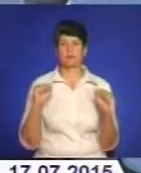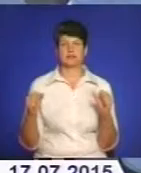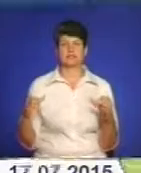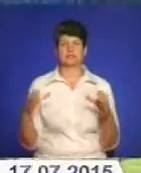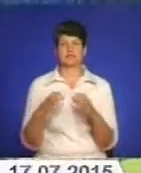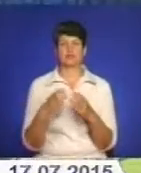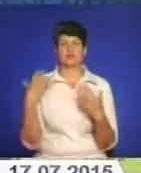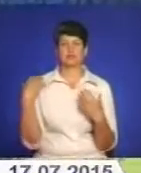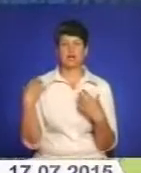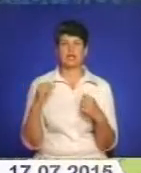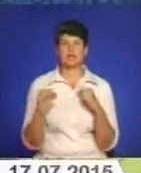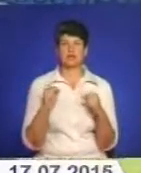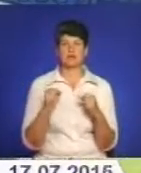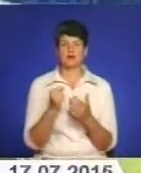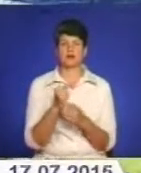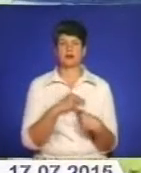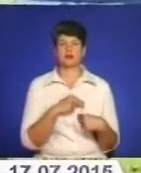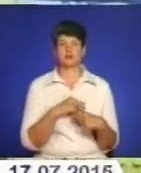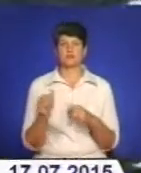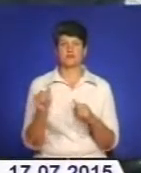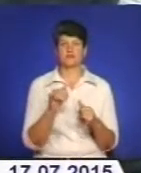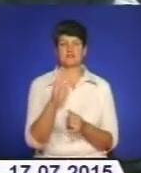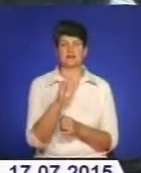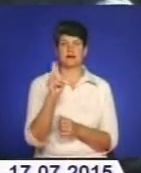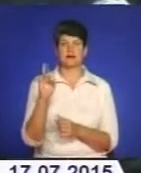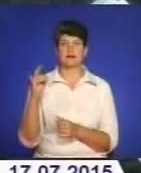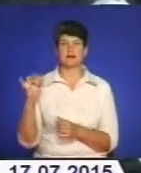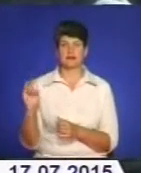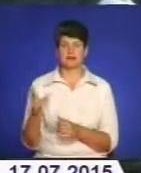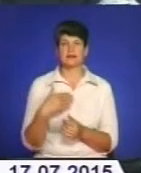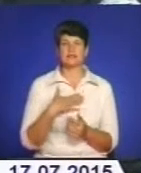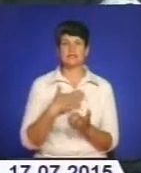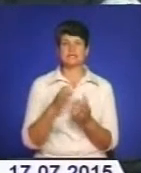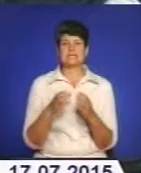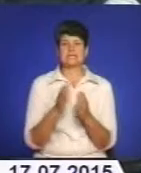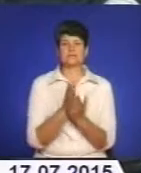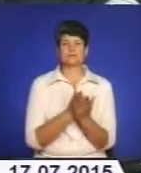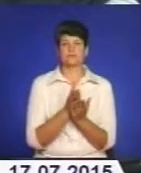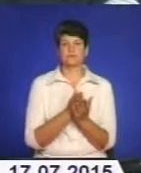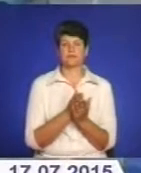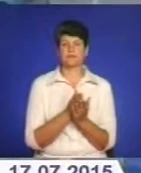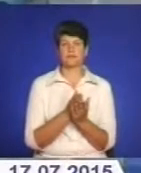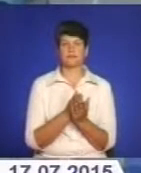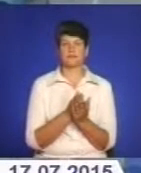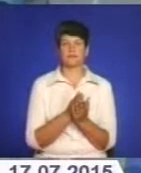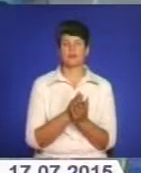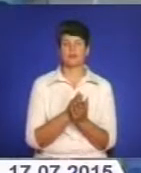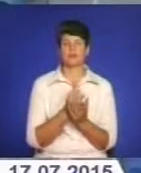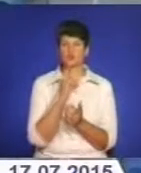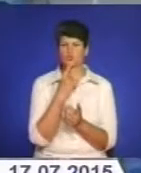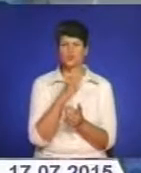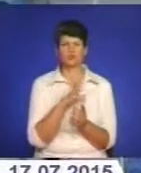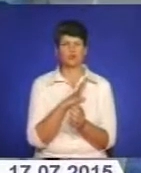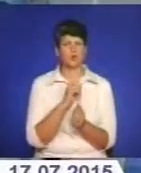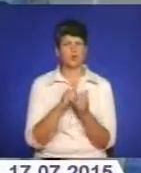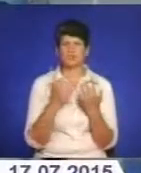начальник управління кадрового забезпечення Василь Крайник. Наш загін ніс службу на першій лінії оборони, тому що там труднощі були кожен день,